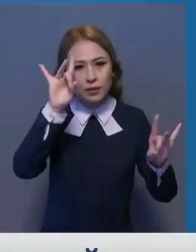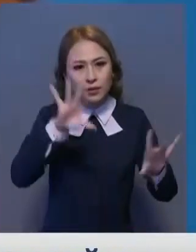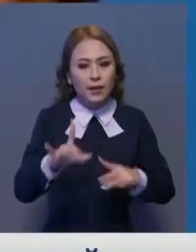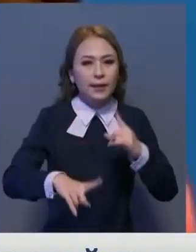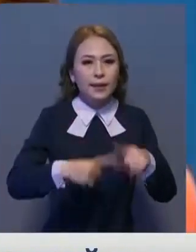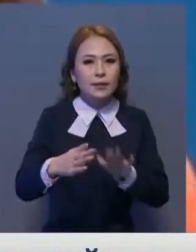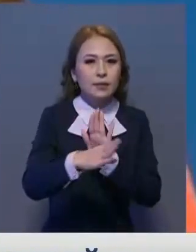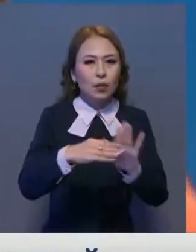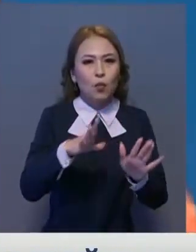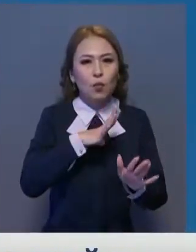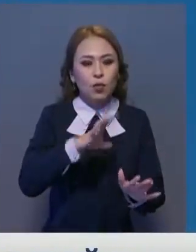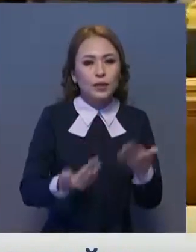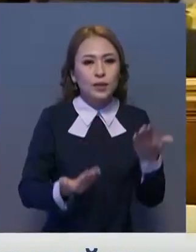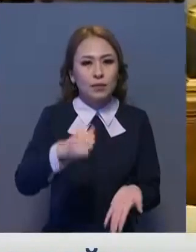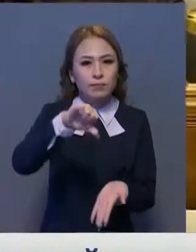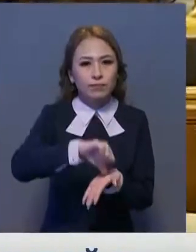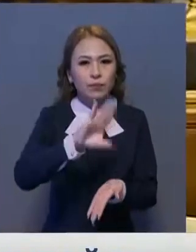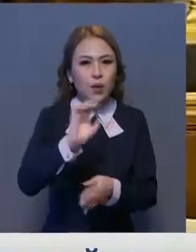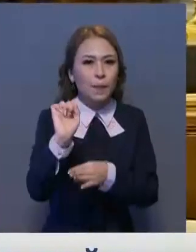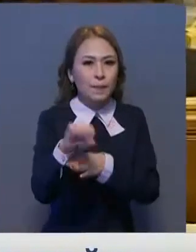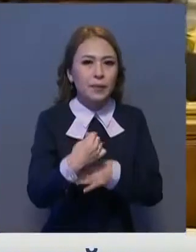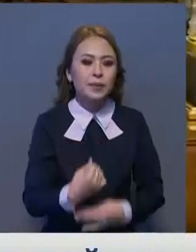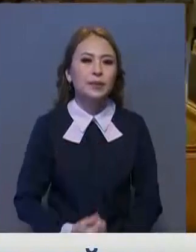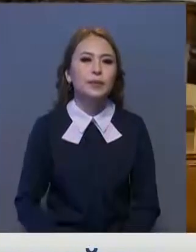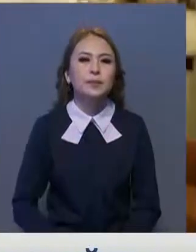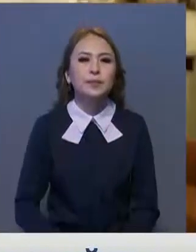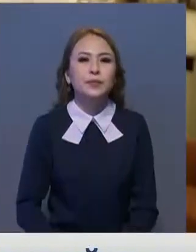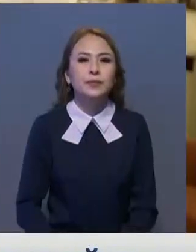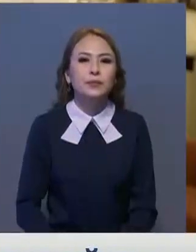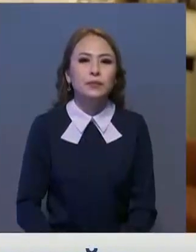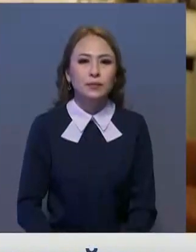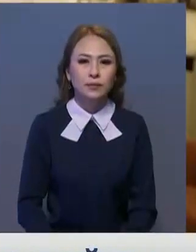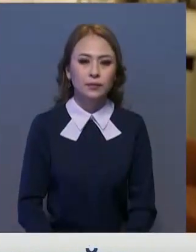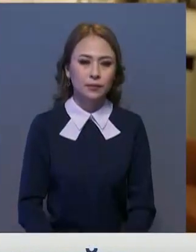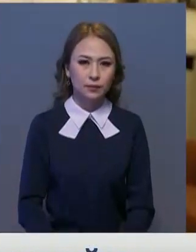келесі сайлауға қатысар болса, жеңіске жетері анық.